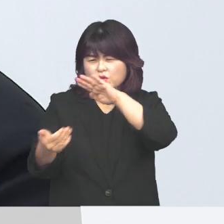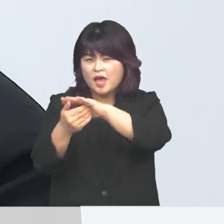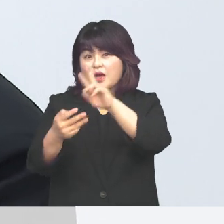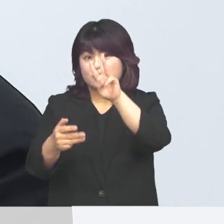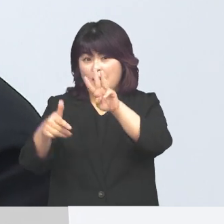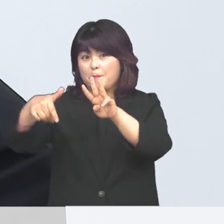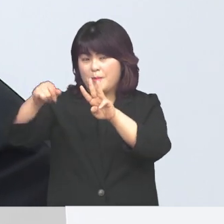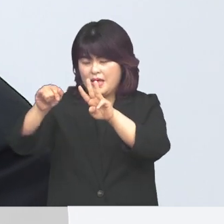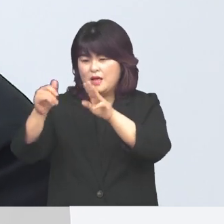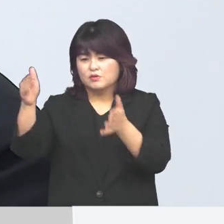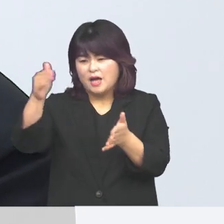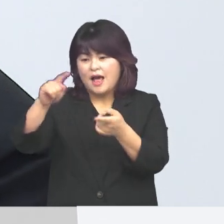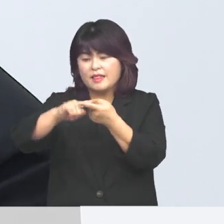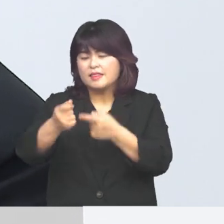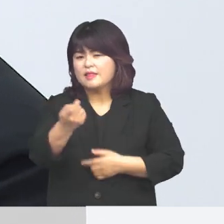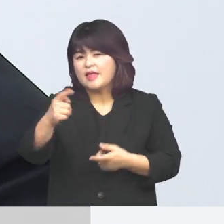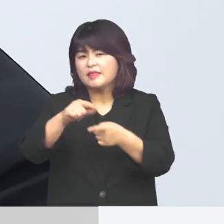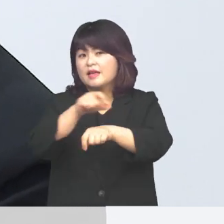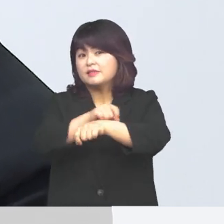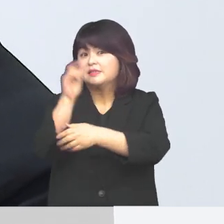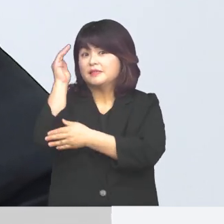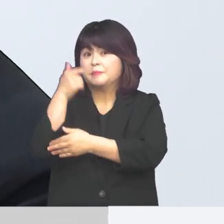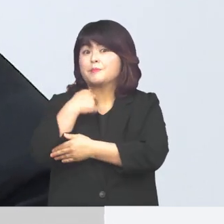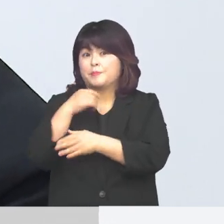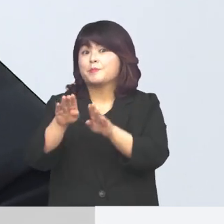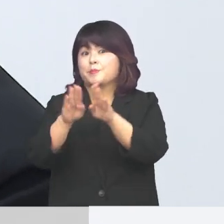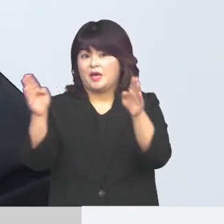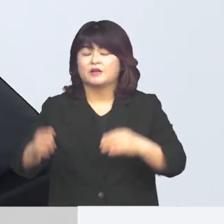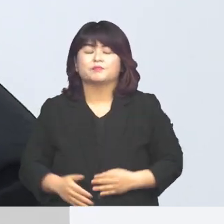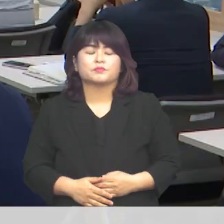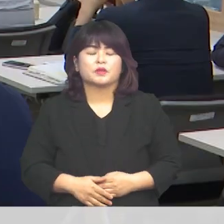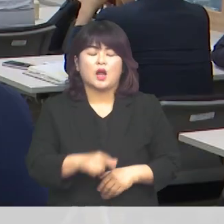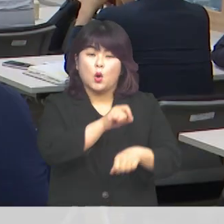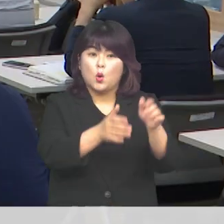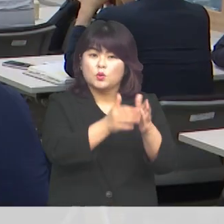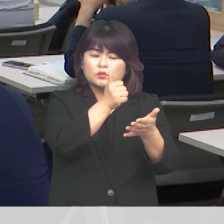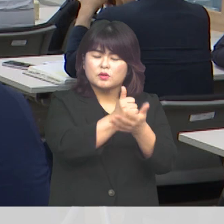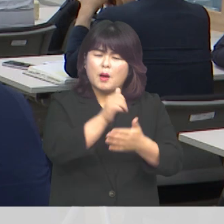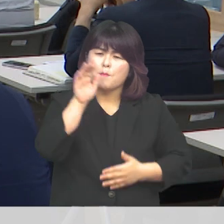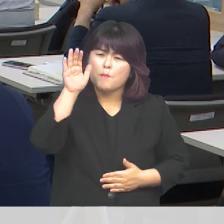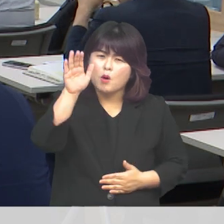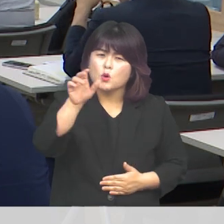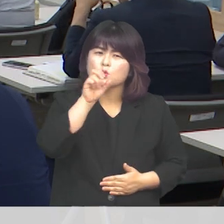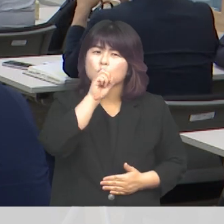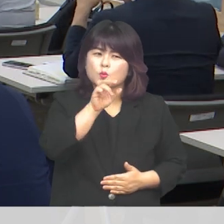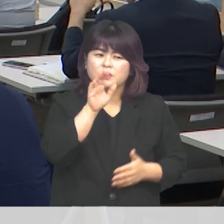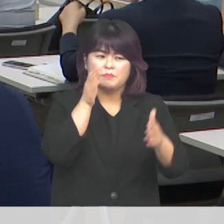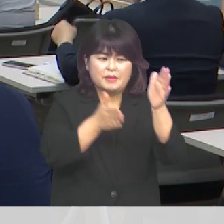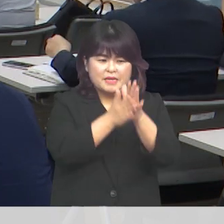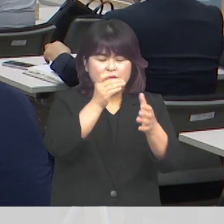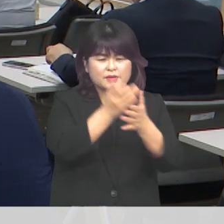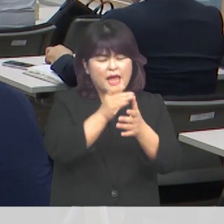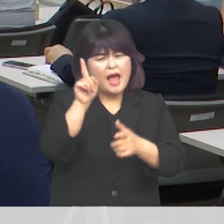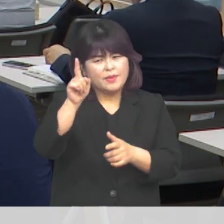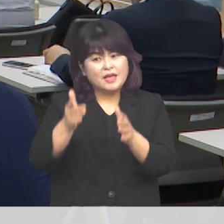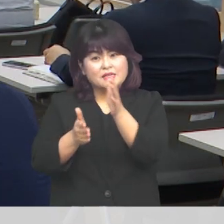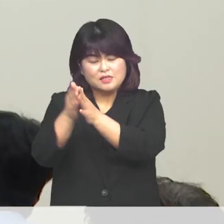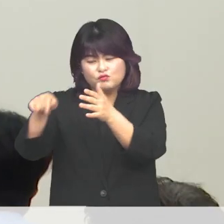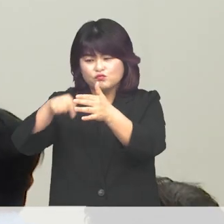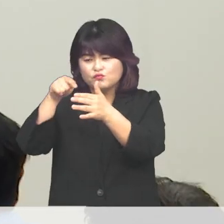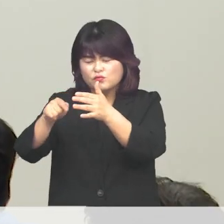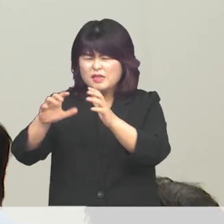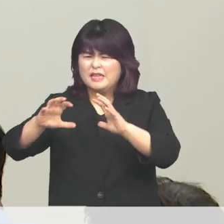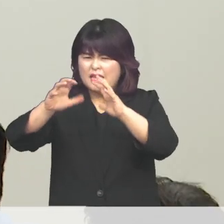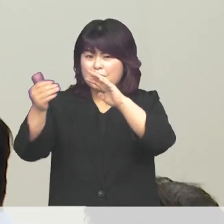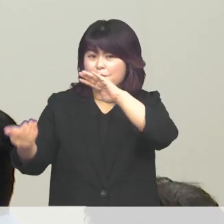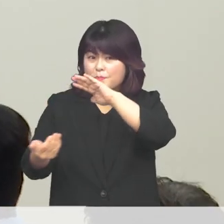반도체 최고의 과정 수강생을 대상으로 특강을 진행했습니다. 이 시장은 반도체 용인의 미래를 주제로 단일 도시로는